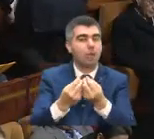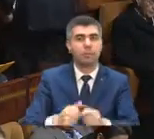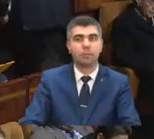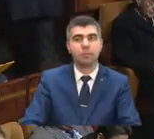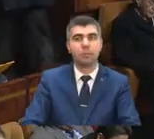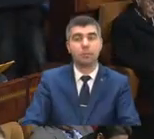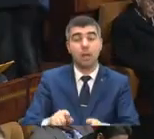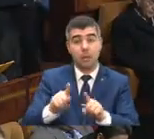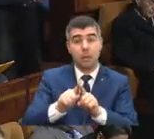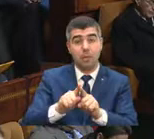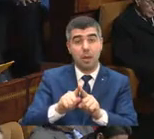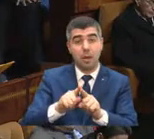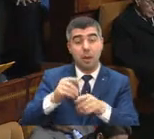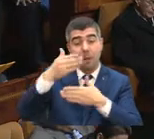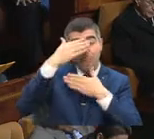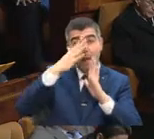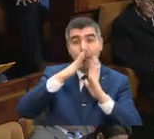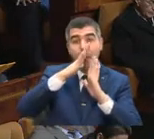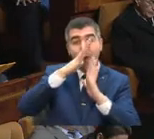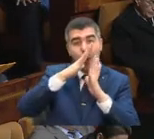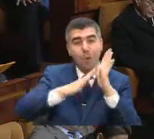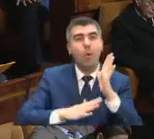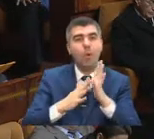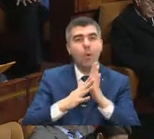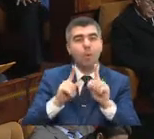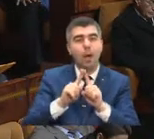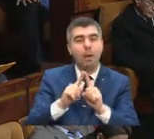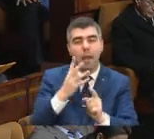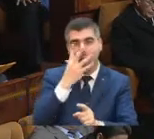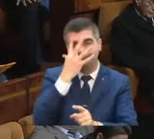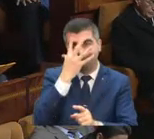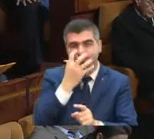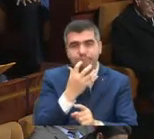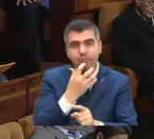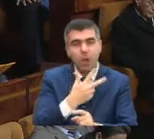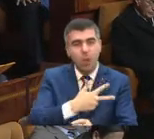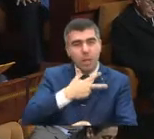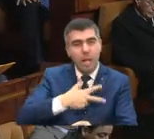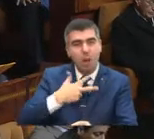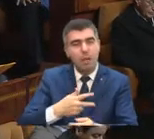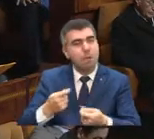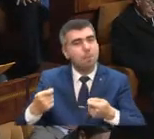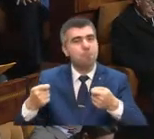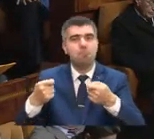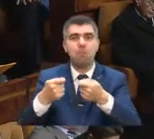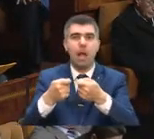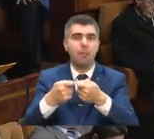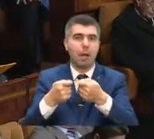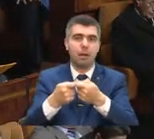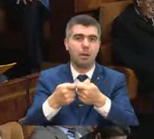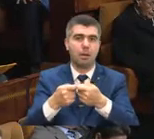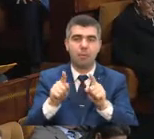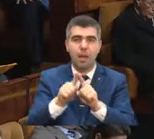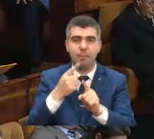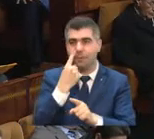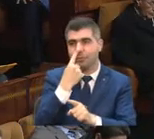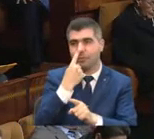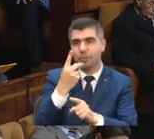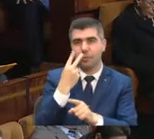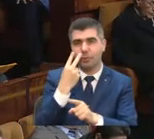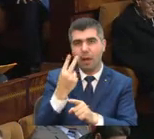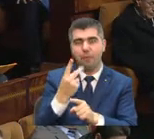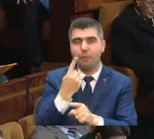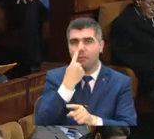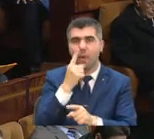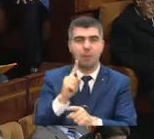المغربي تألم مثلما تألم الشعبين الدنماركي والنرويجي لهذه الجريمة النكراء. الشعب